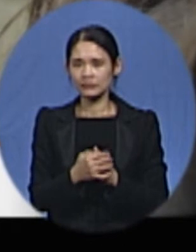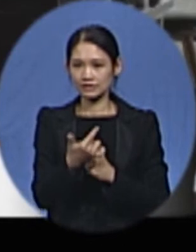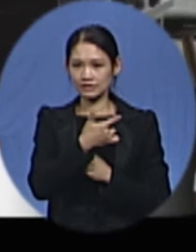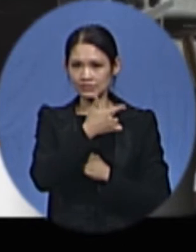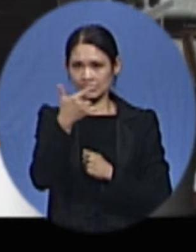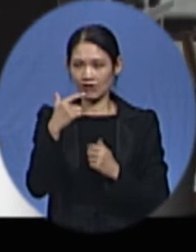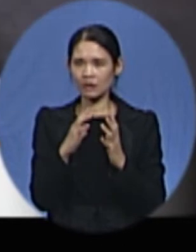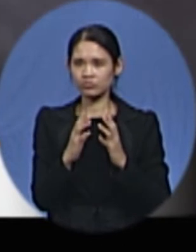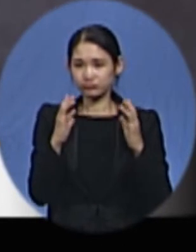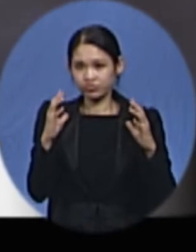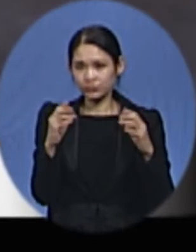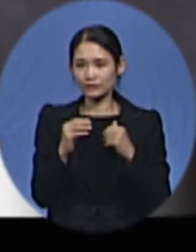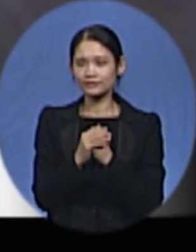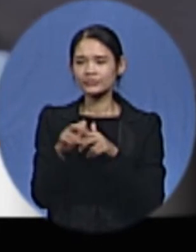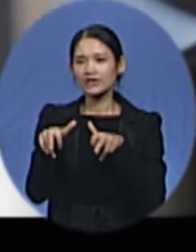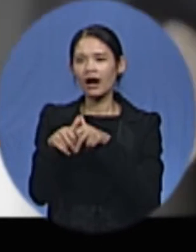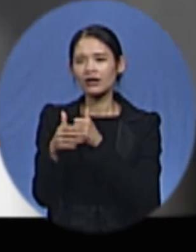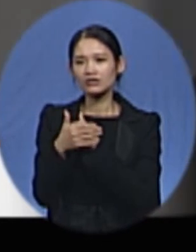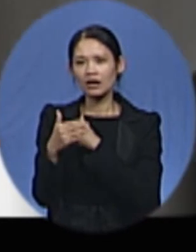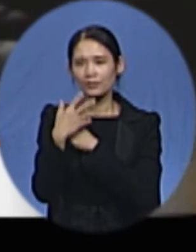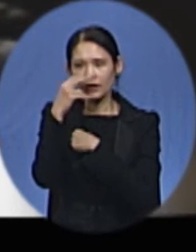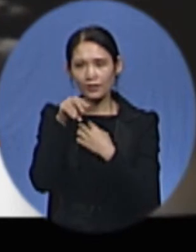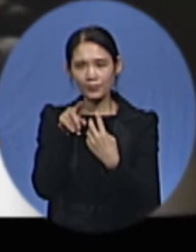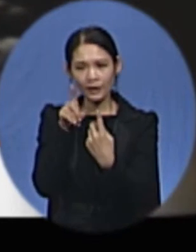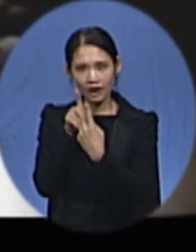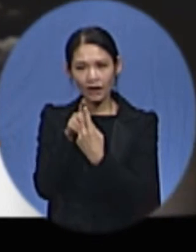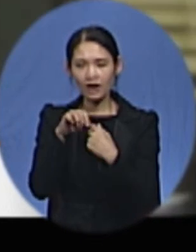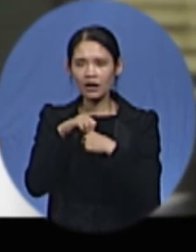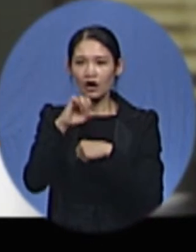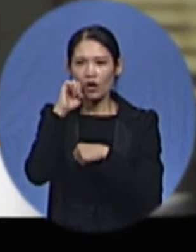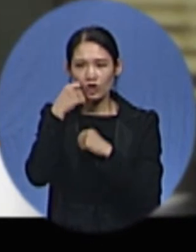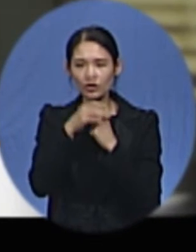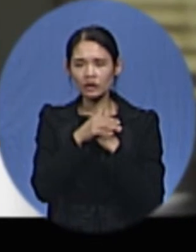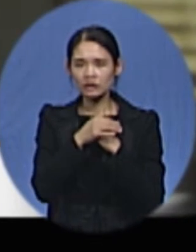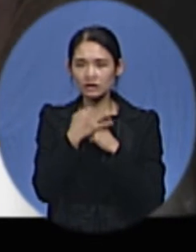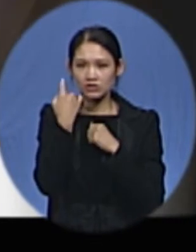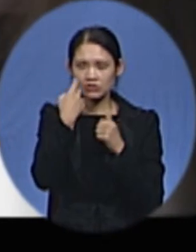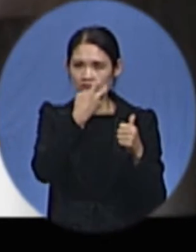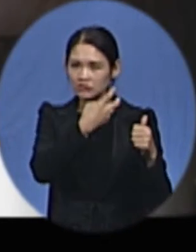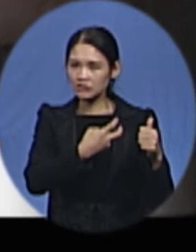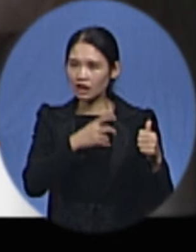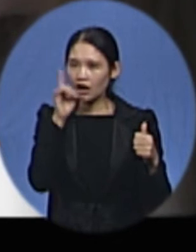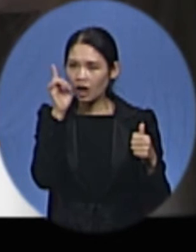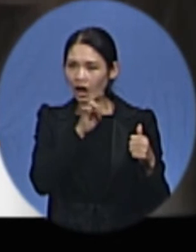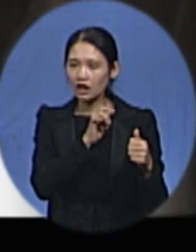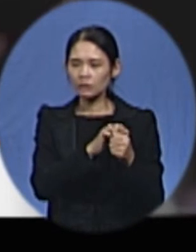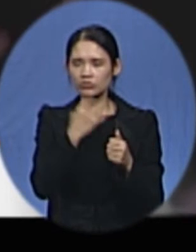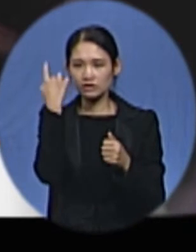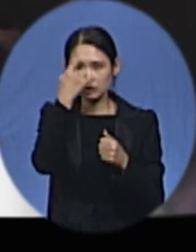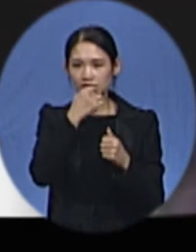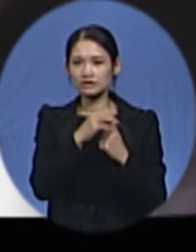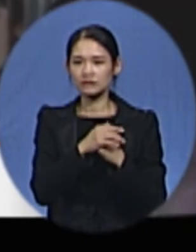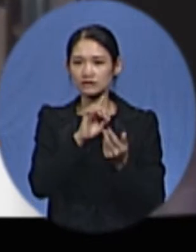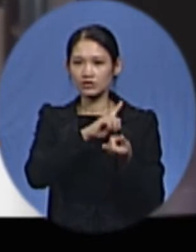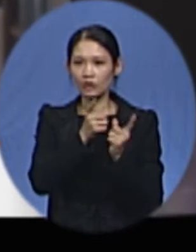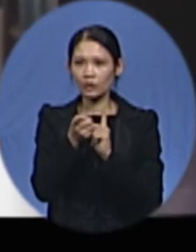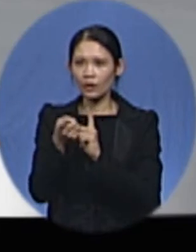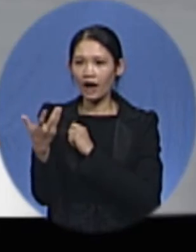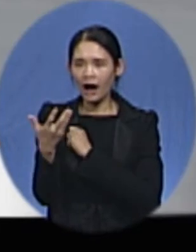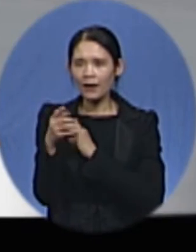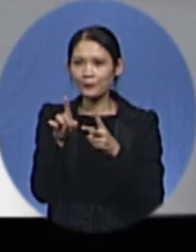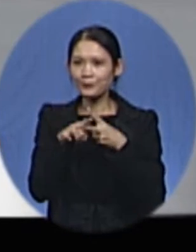커다란 체구와 장애로 인해 마주할 수밖에 없었던 차가운 시선들. 둘은 서로의